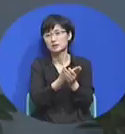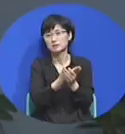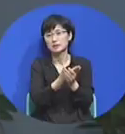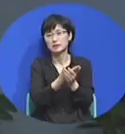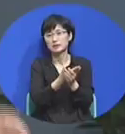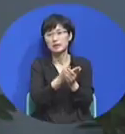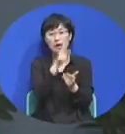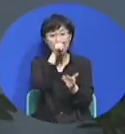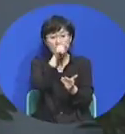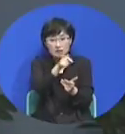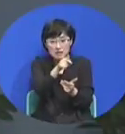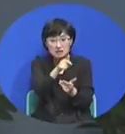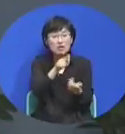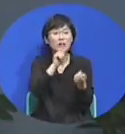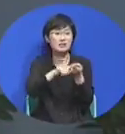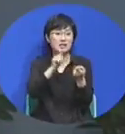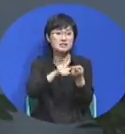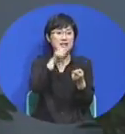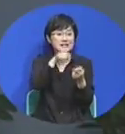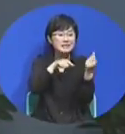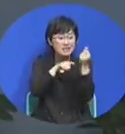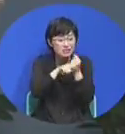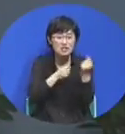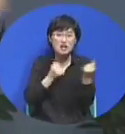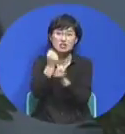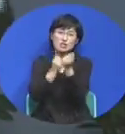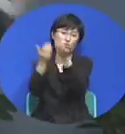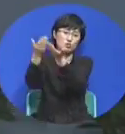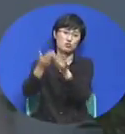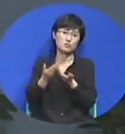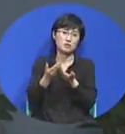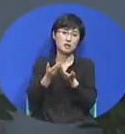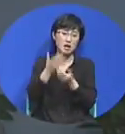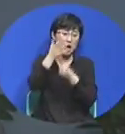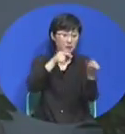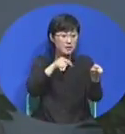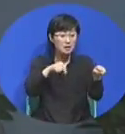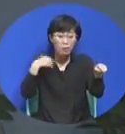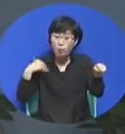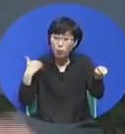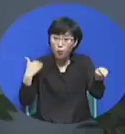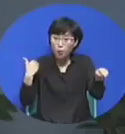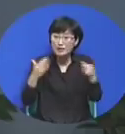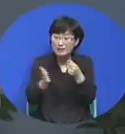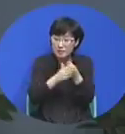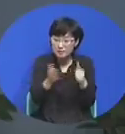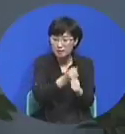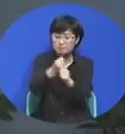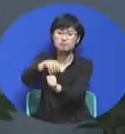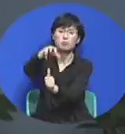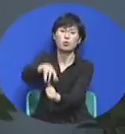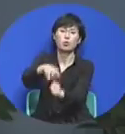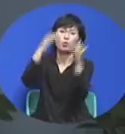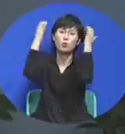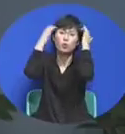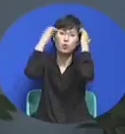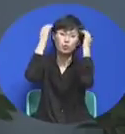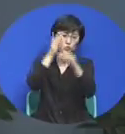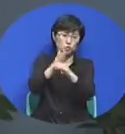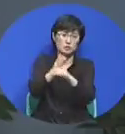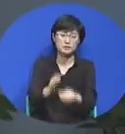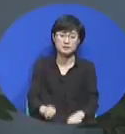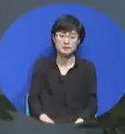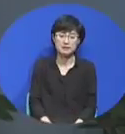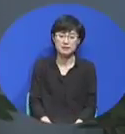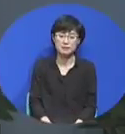education. 그 사실을 지금 알리는 겁니다. He speaks about this. 그래서 today. 포로된 거야. And because Israelites did not know this, that's why they're taken captive. That's what he reveals to